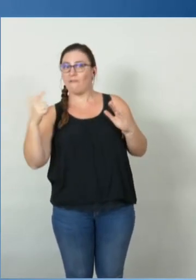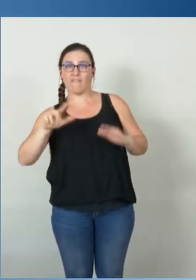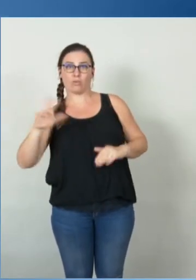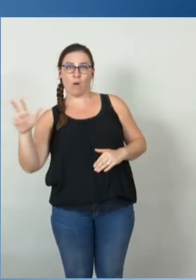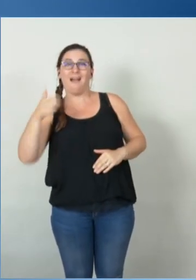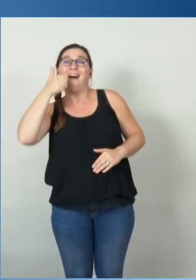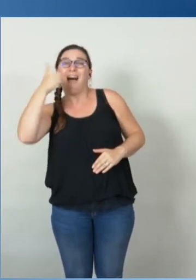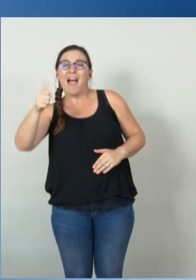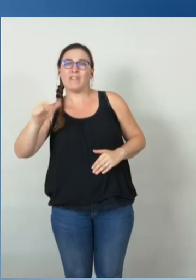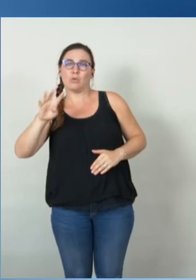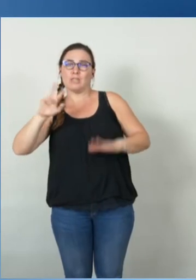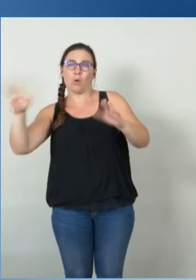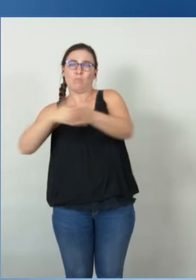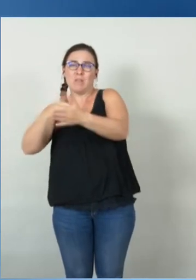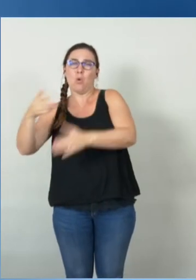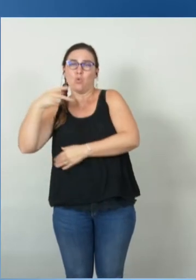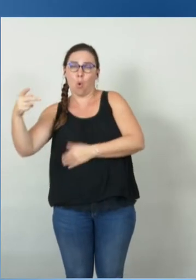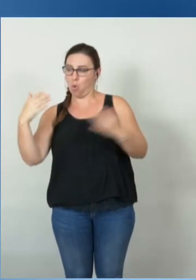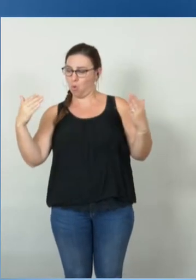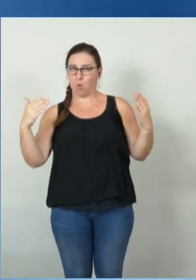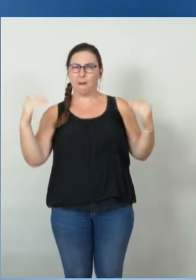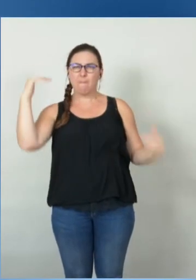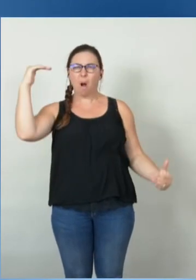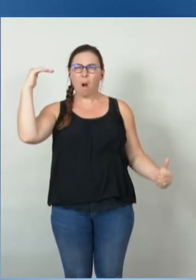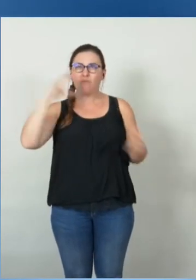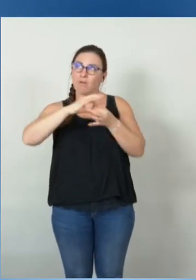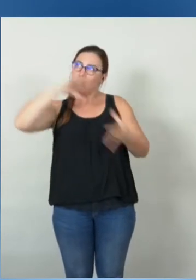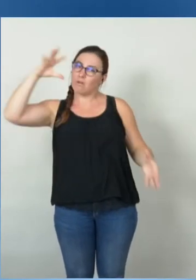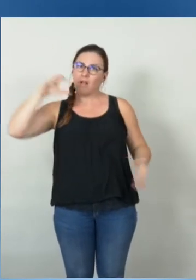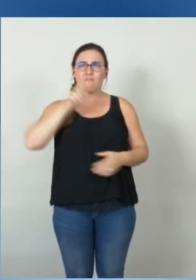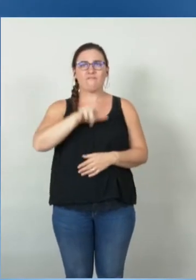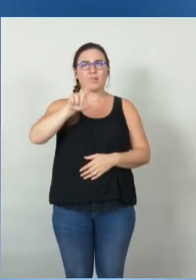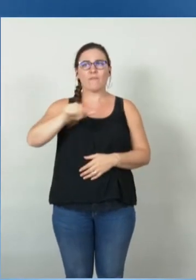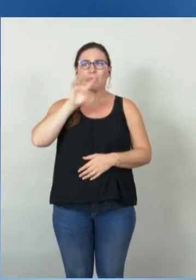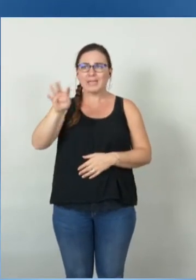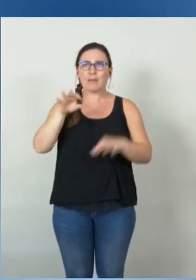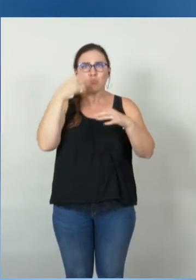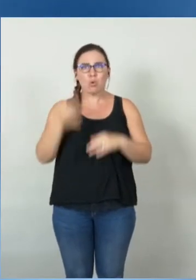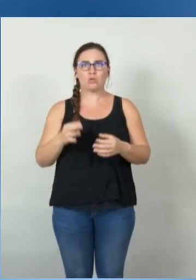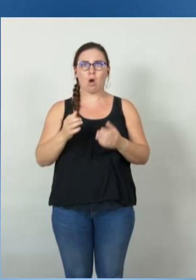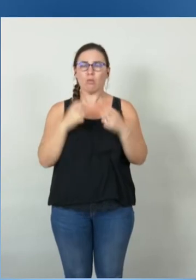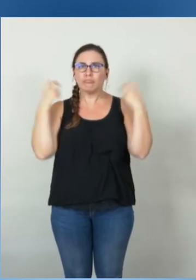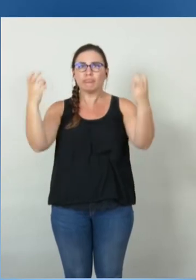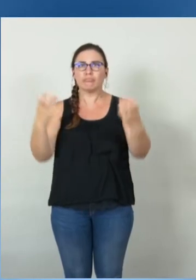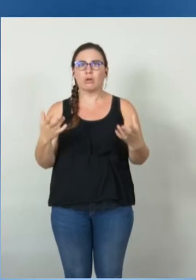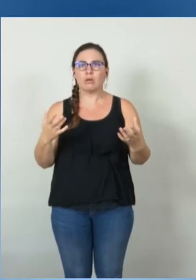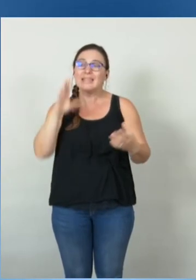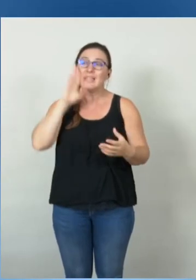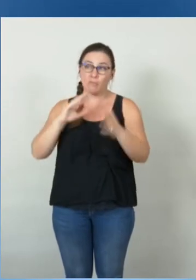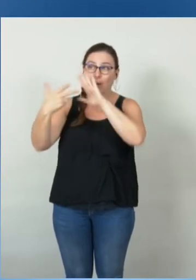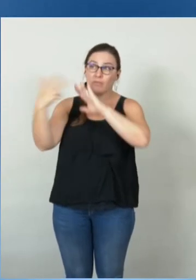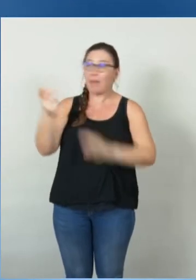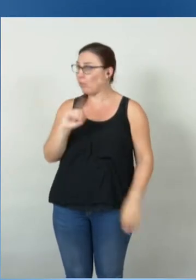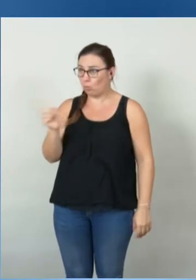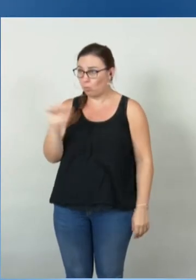où il y a un million 48000 euros ça fait une augmentation de 23,4 %. merci de bien vouloir confirmer ce chiffre avant